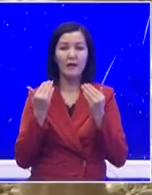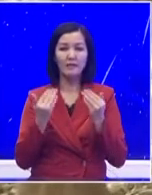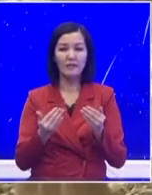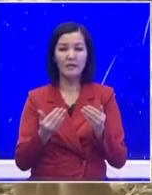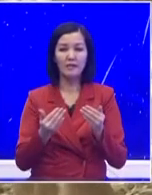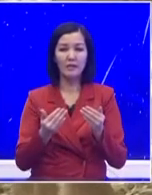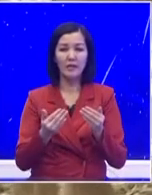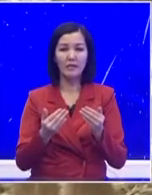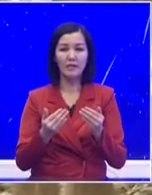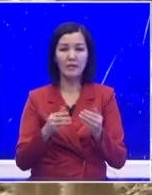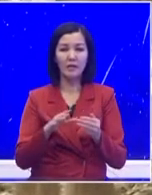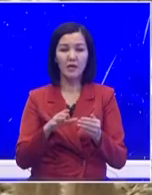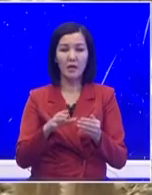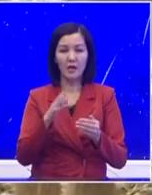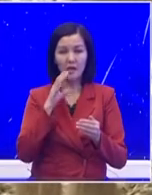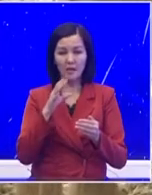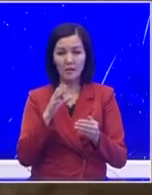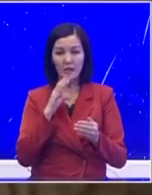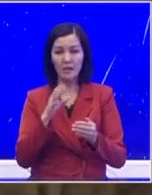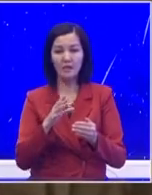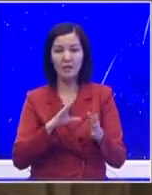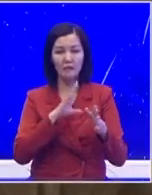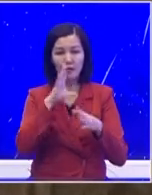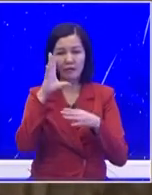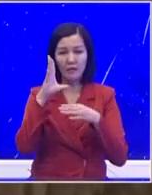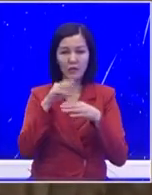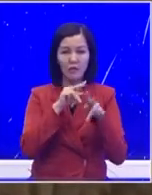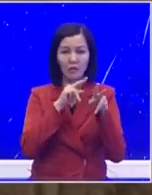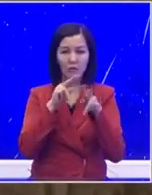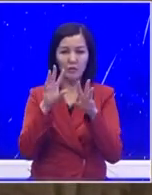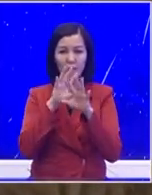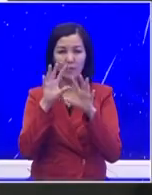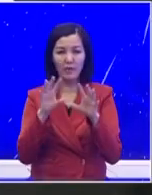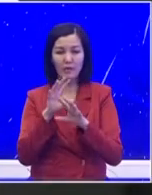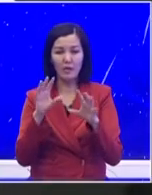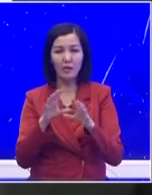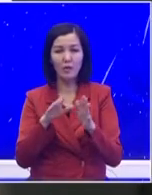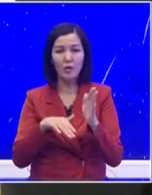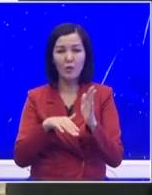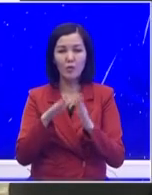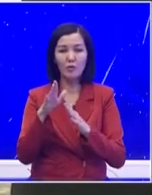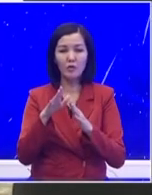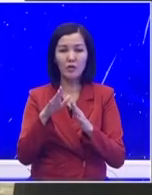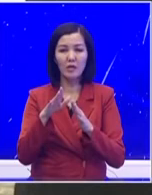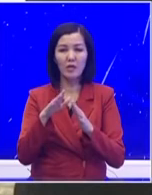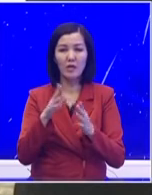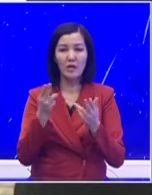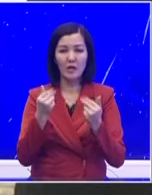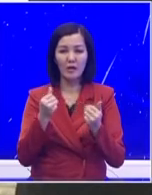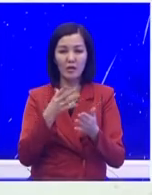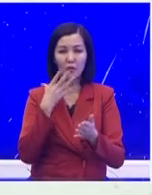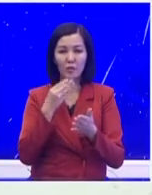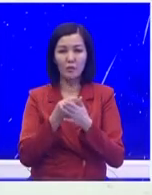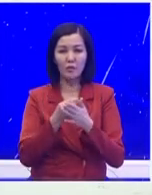өрістегіні қасқырдан күзетіп, ыстыққа күйіп, суыққа тоңып, табан ет маңдай терімізбен өсірген малымызды әрине өз